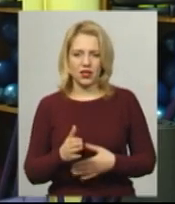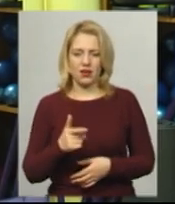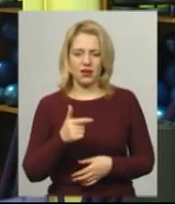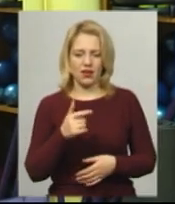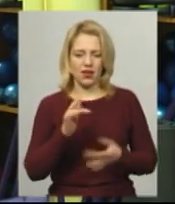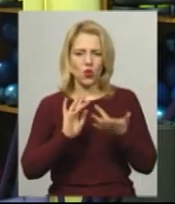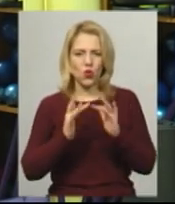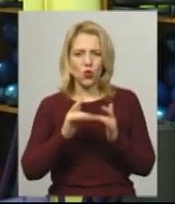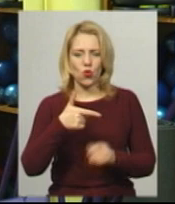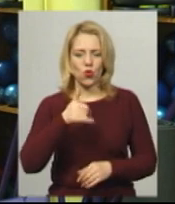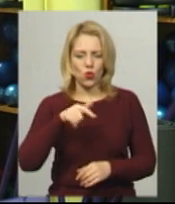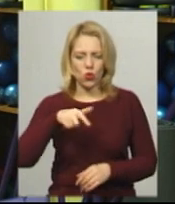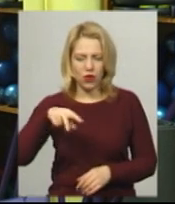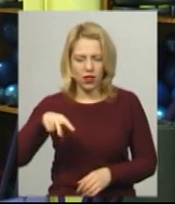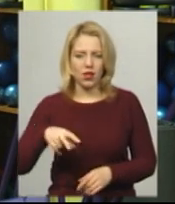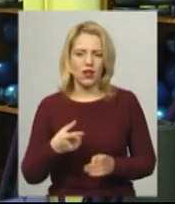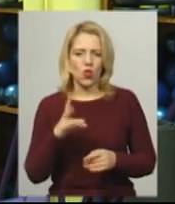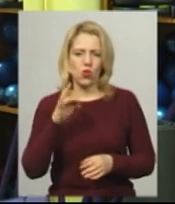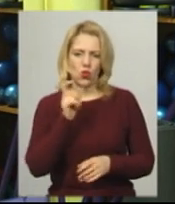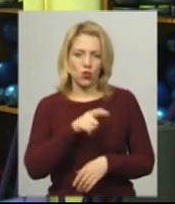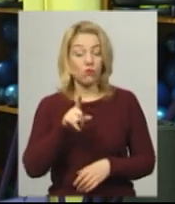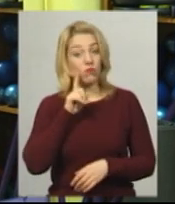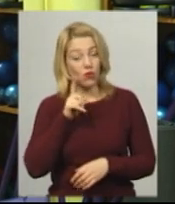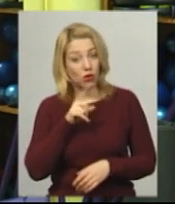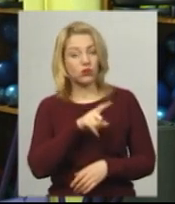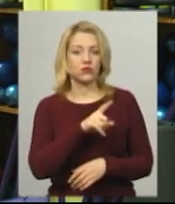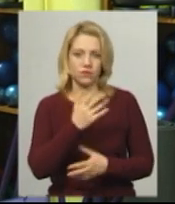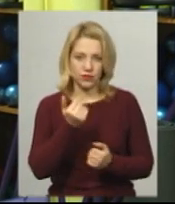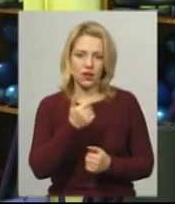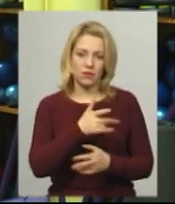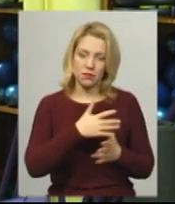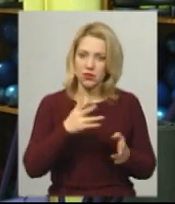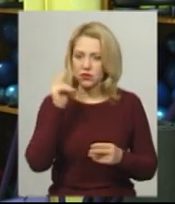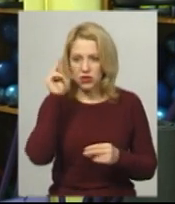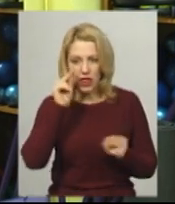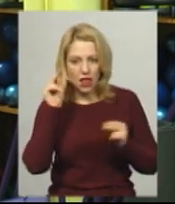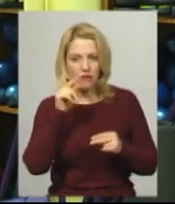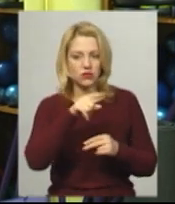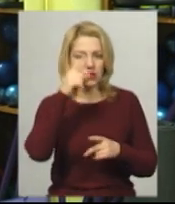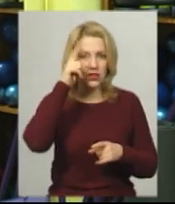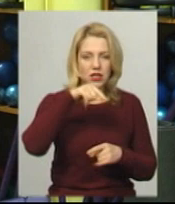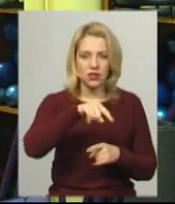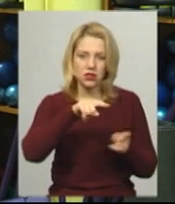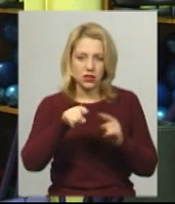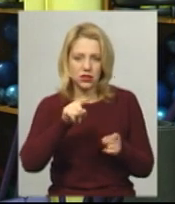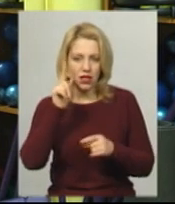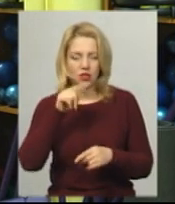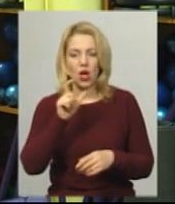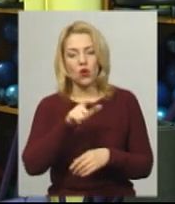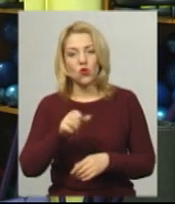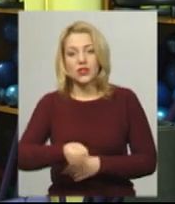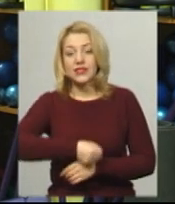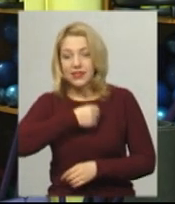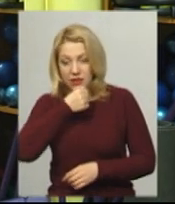багато інформації, але люди, молодь вже більш вона така навчена, вона вже вміє, вона вже знає. Люди більш такого старшого